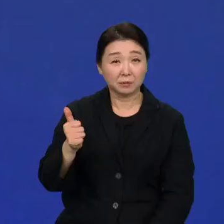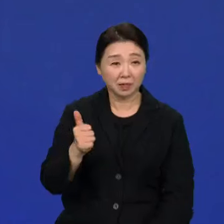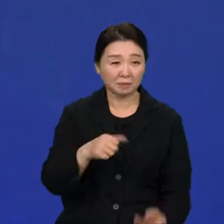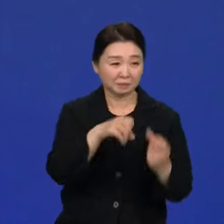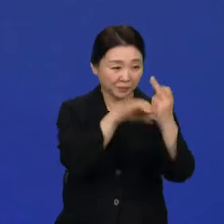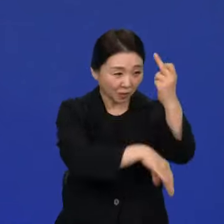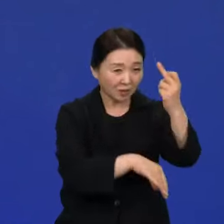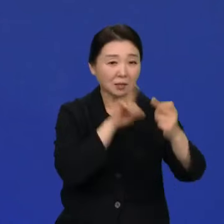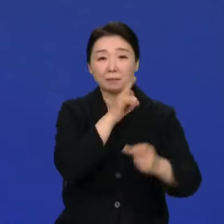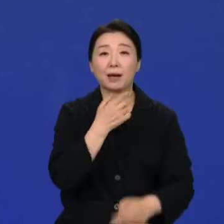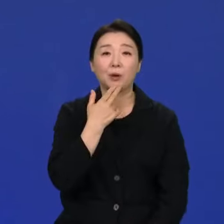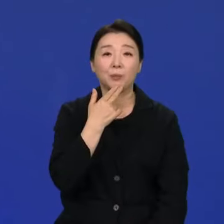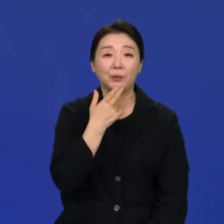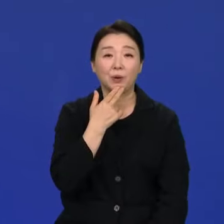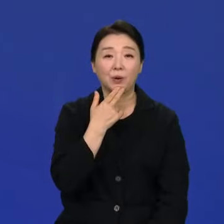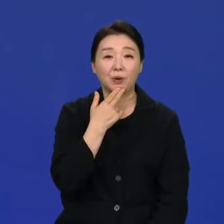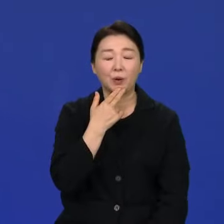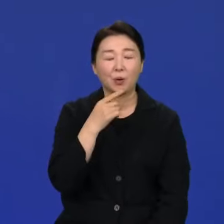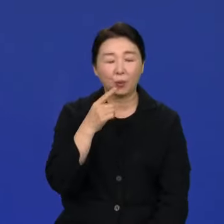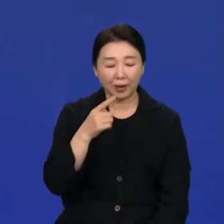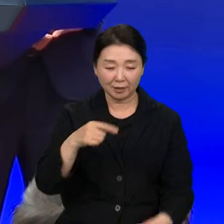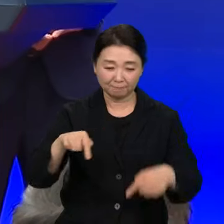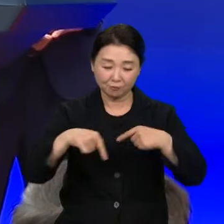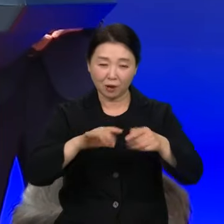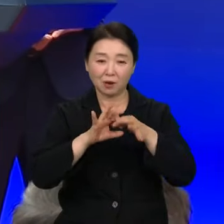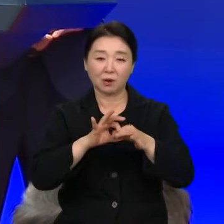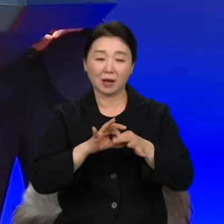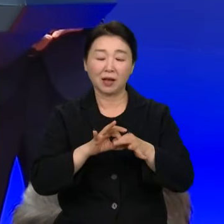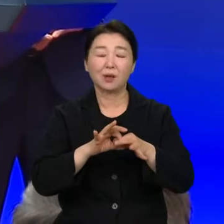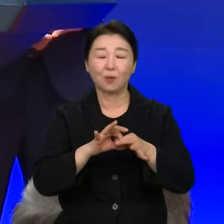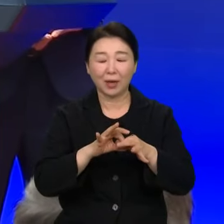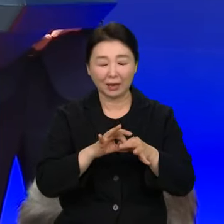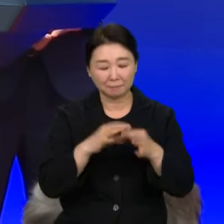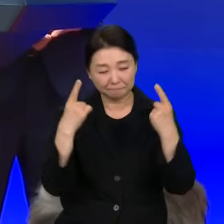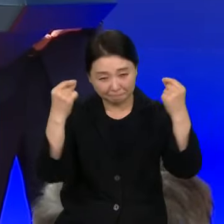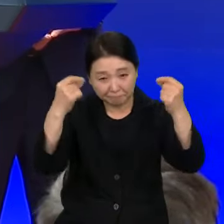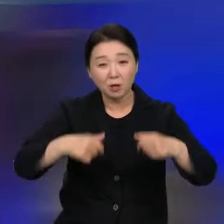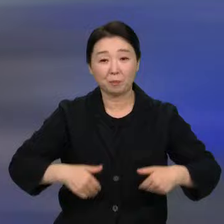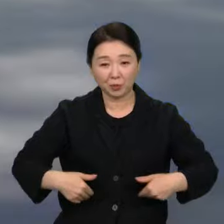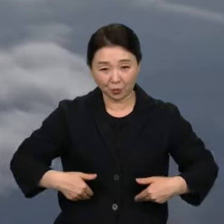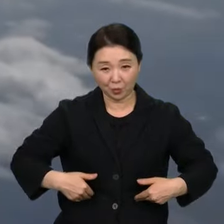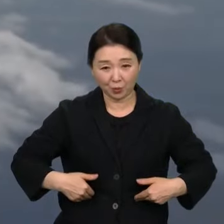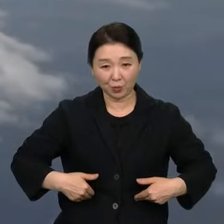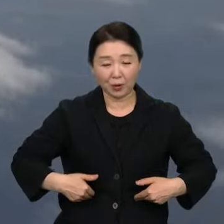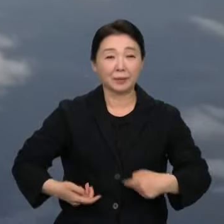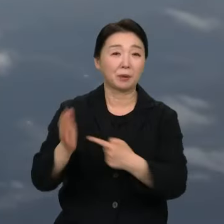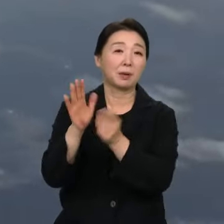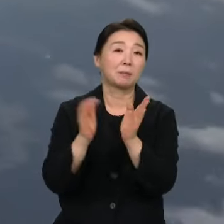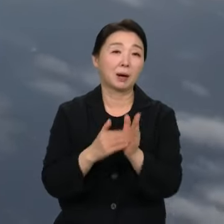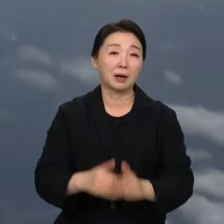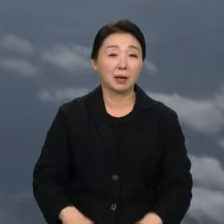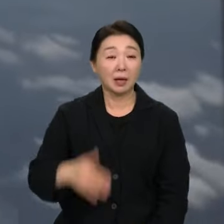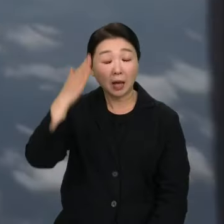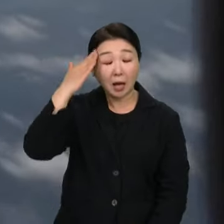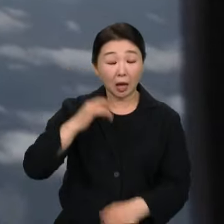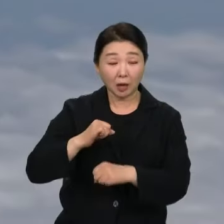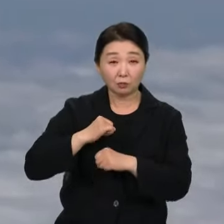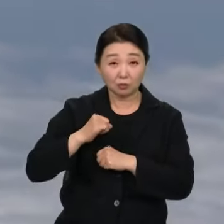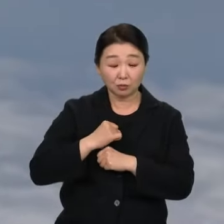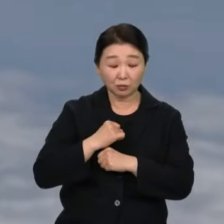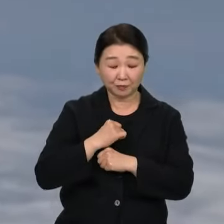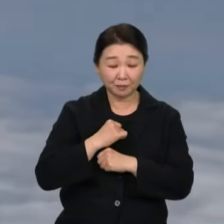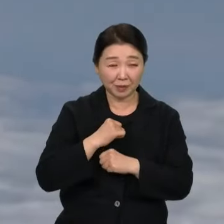없이 관련 측이 자제를 유지해야 한다는 원론적 발언을 하는 데 그쳤습니다. 우리 군은 선제적으로 대응